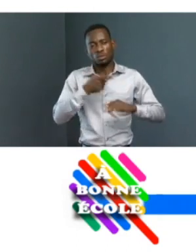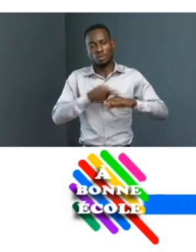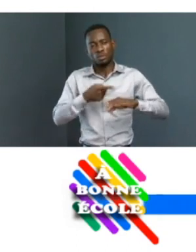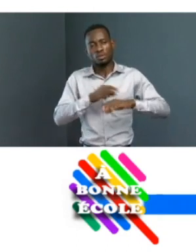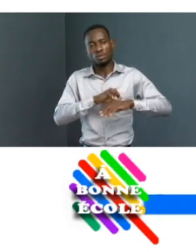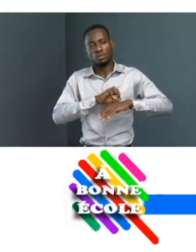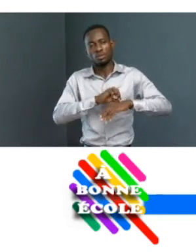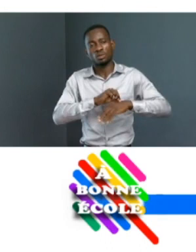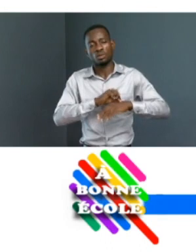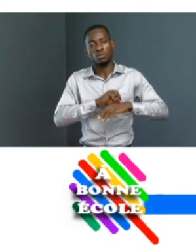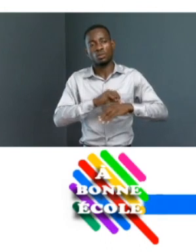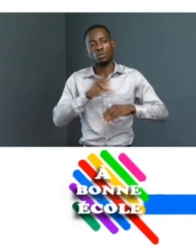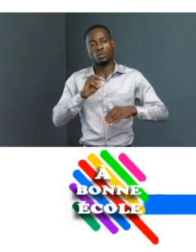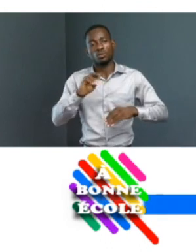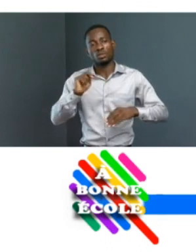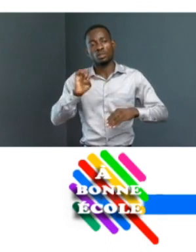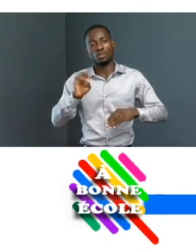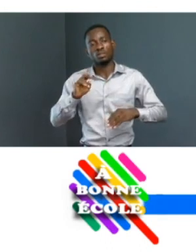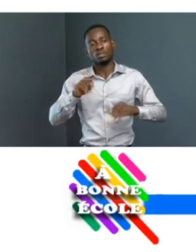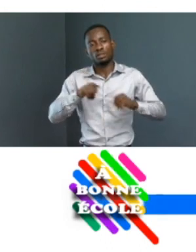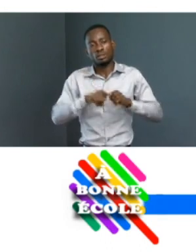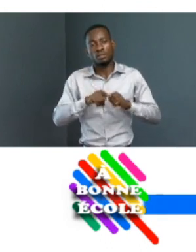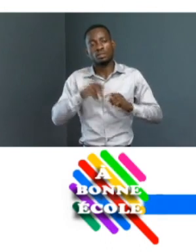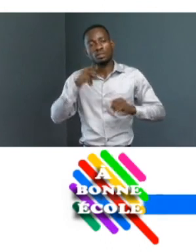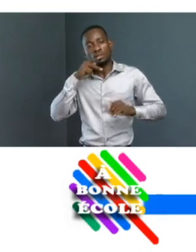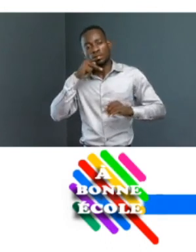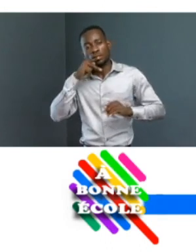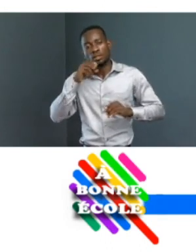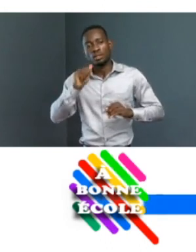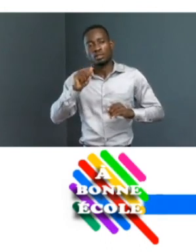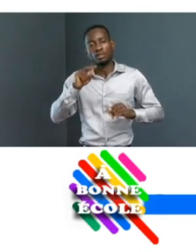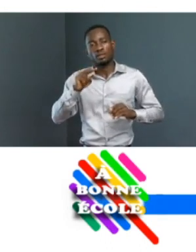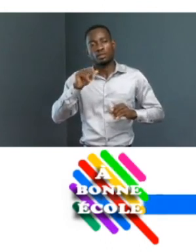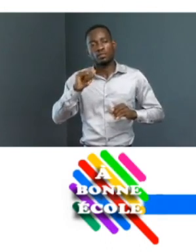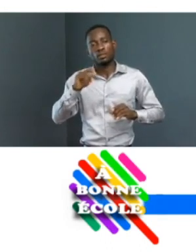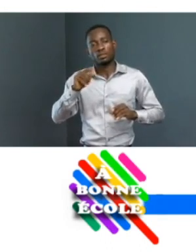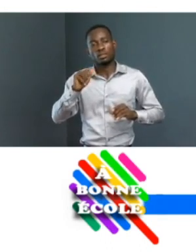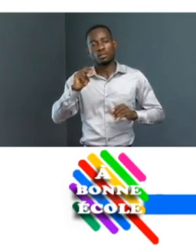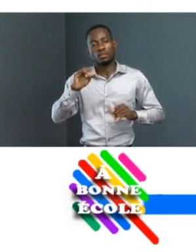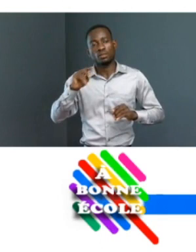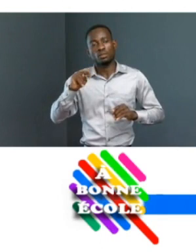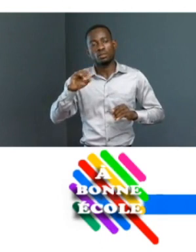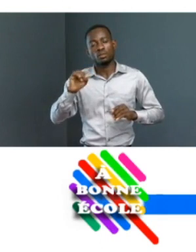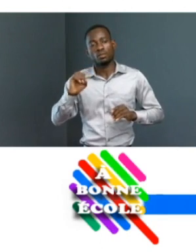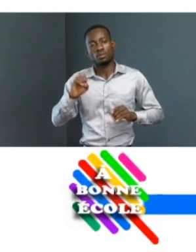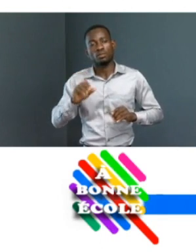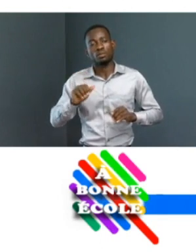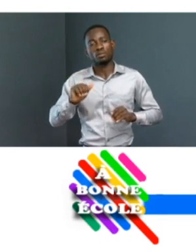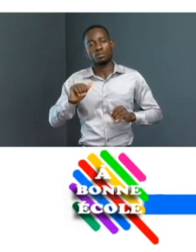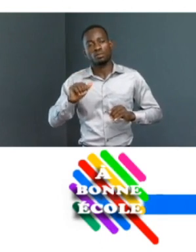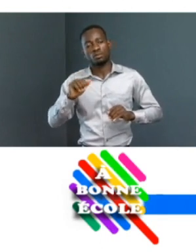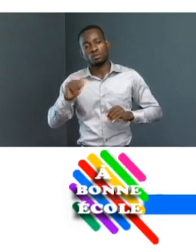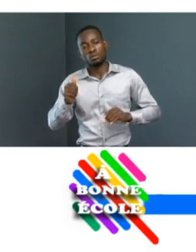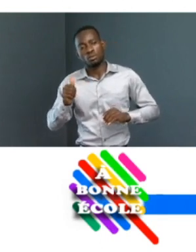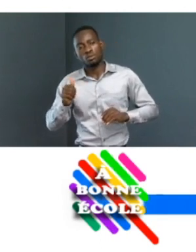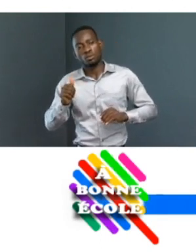avons des carences liées à des vitamines que nous appelons les avitaminoses. Là, on peut citer le scorbut, qui est dû au manque de la